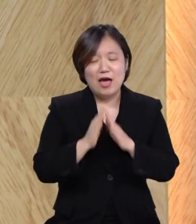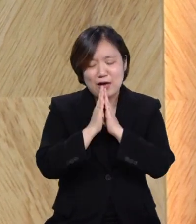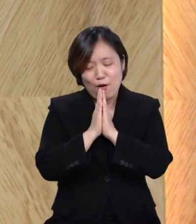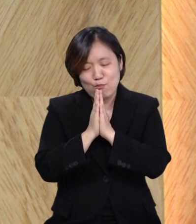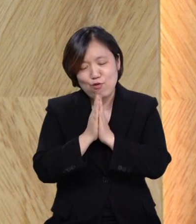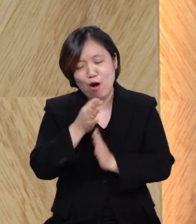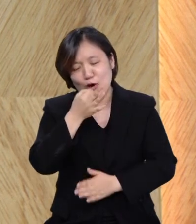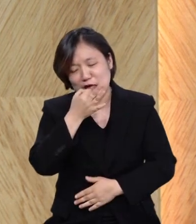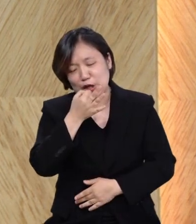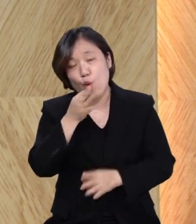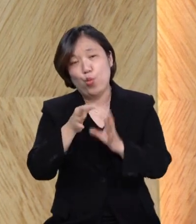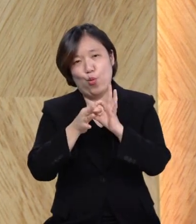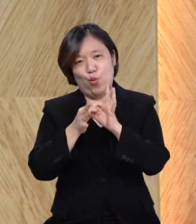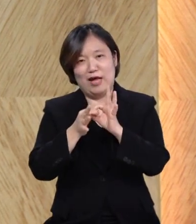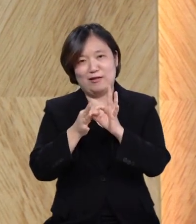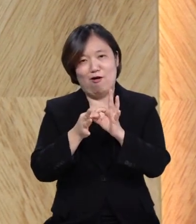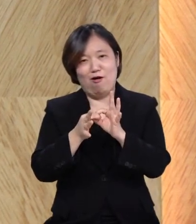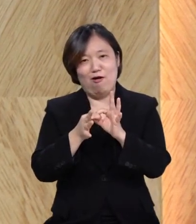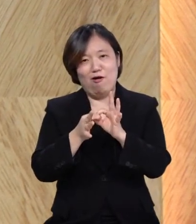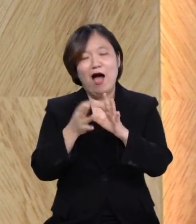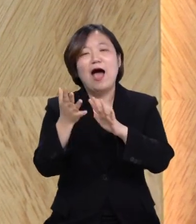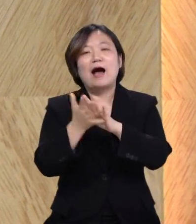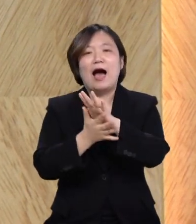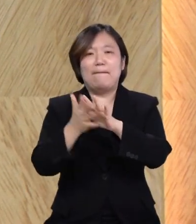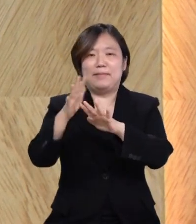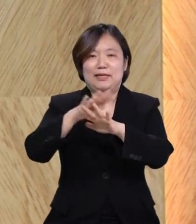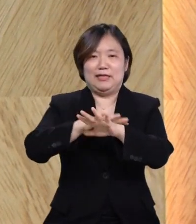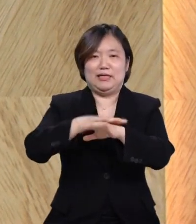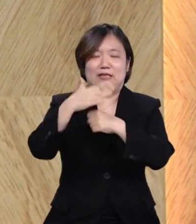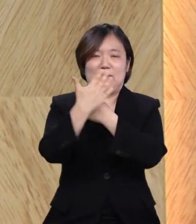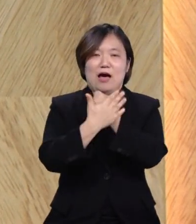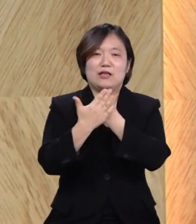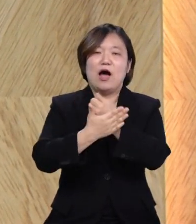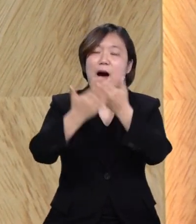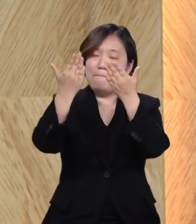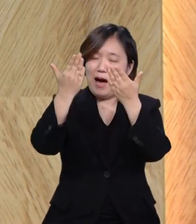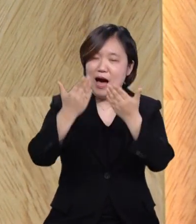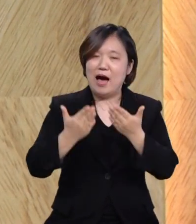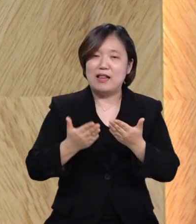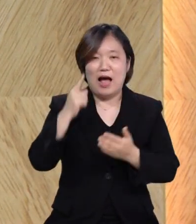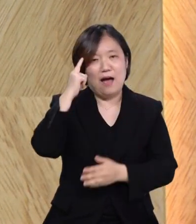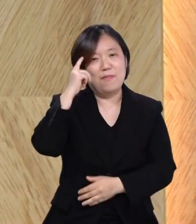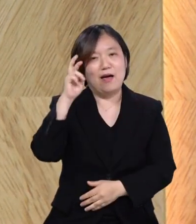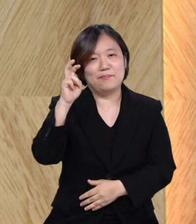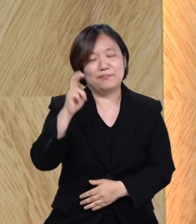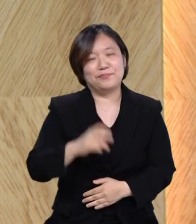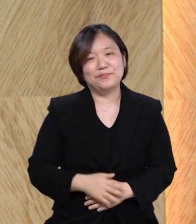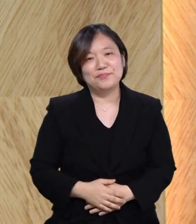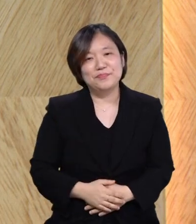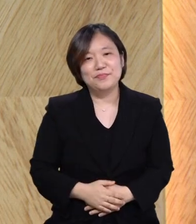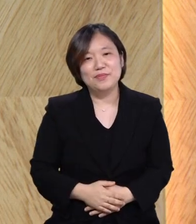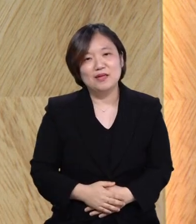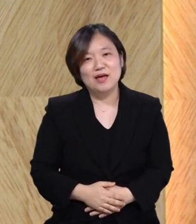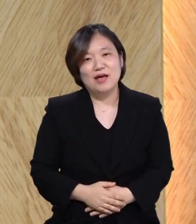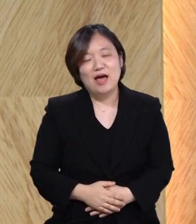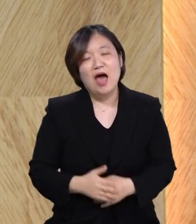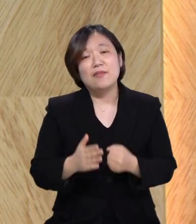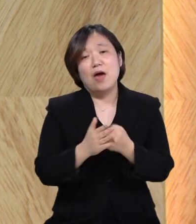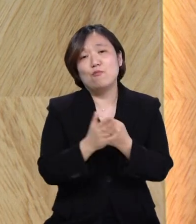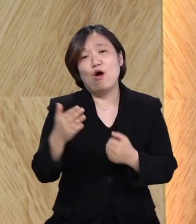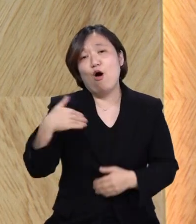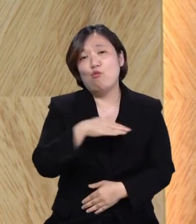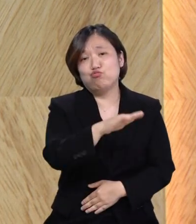기도를 통해서 수많은 카피를 받는 불자님들이 계실 겁니다 그래서 우리가